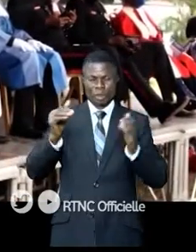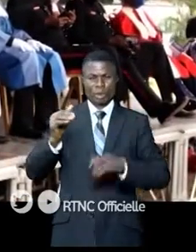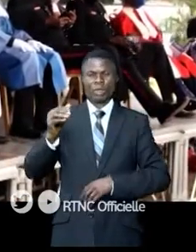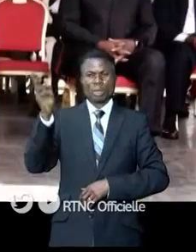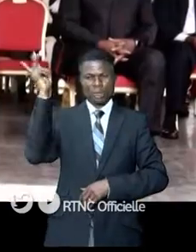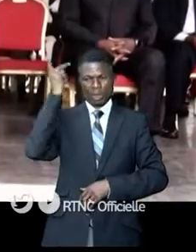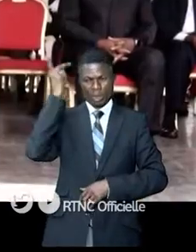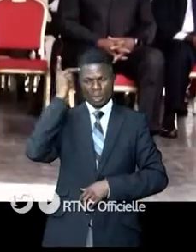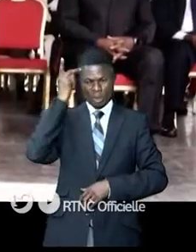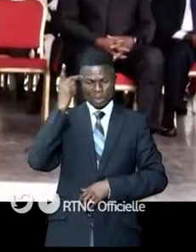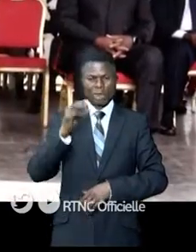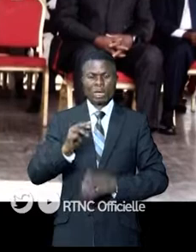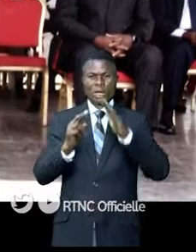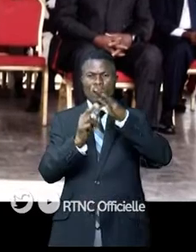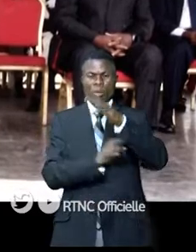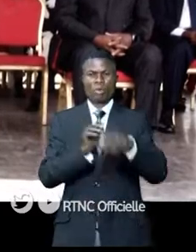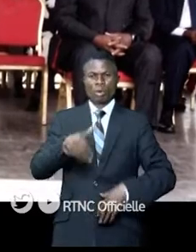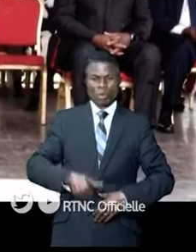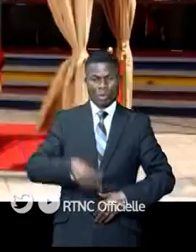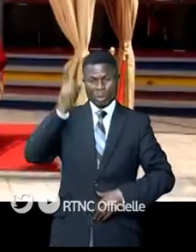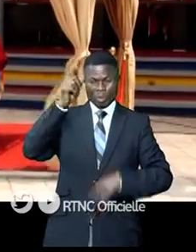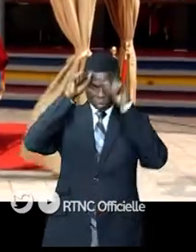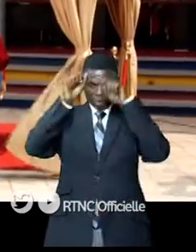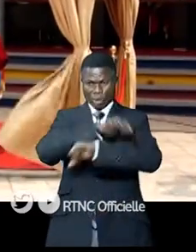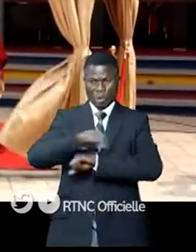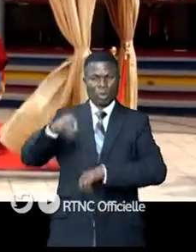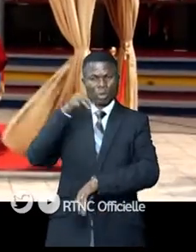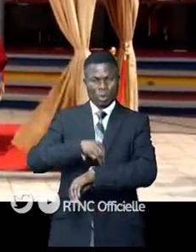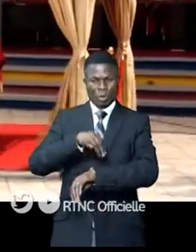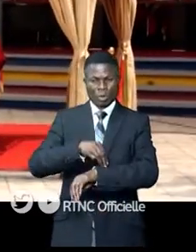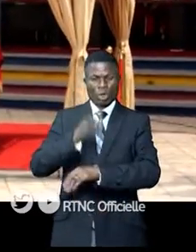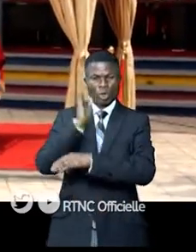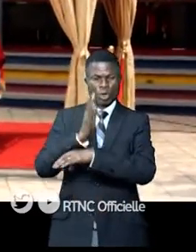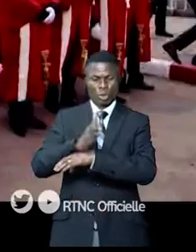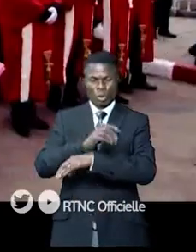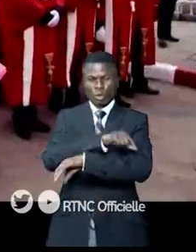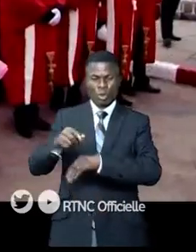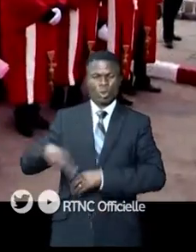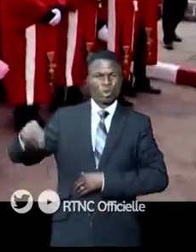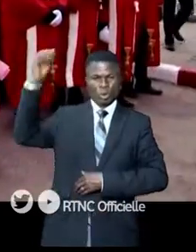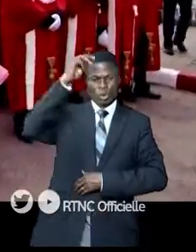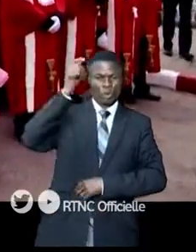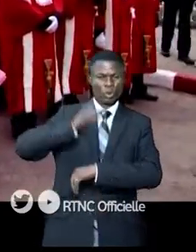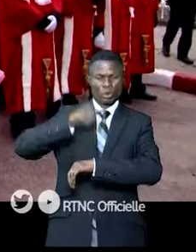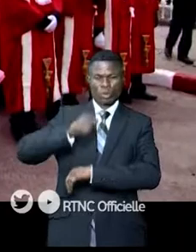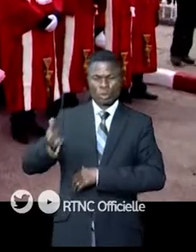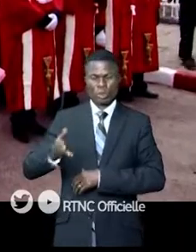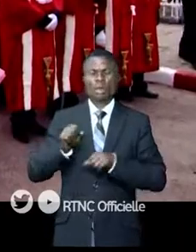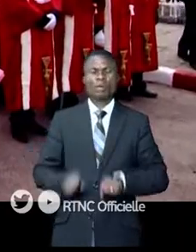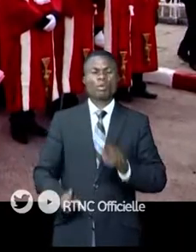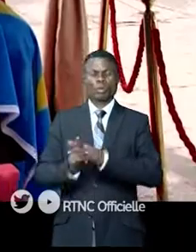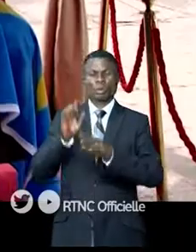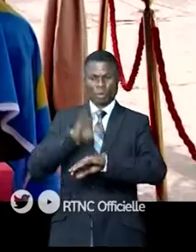Kinshasa Pont-Kassavubu, premier président de la cour d'appel de Matadi, conseiller à la Cour suprême de justice. La mort